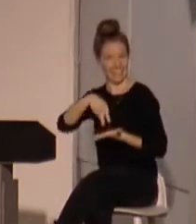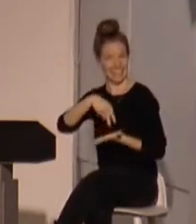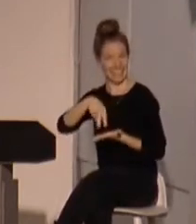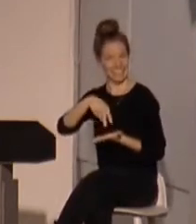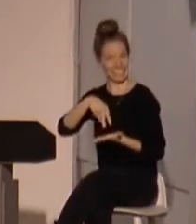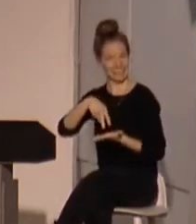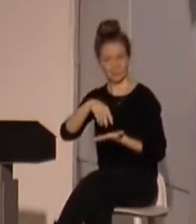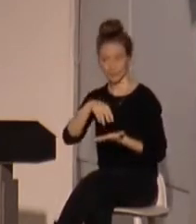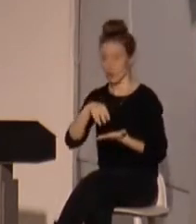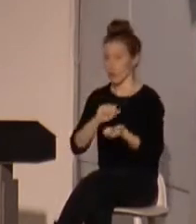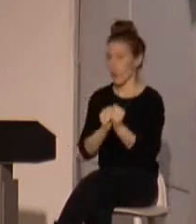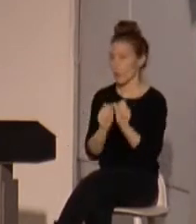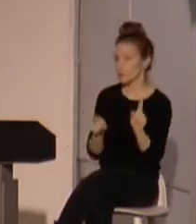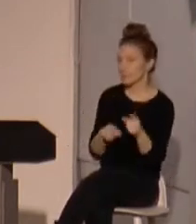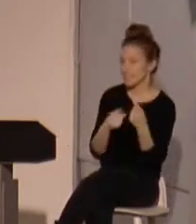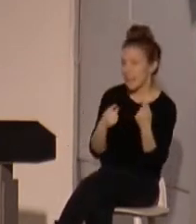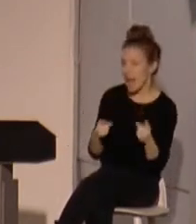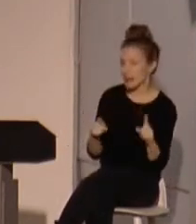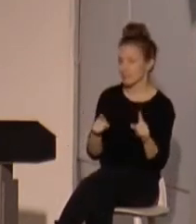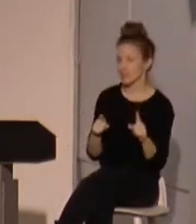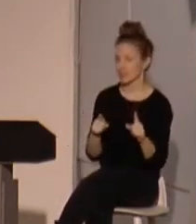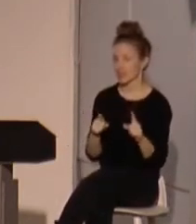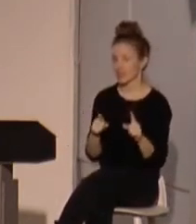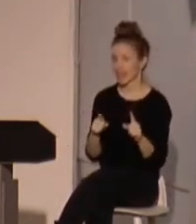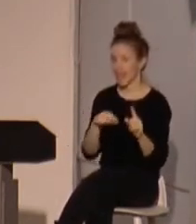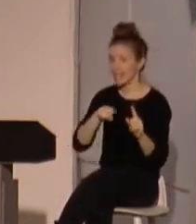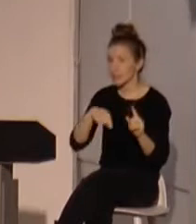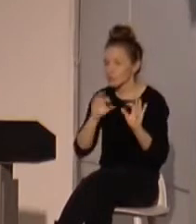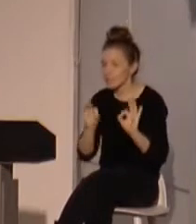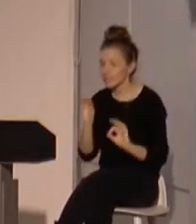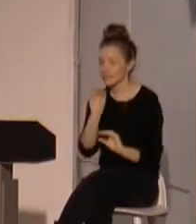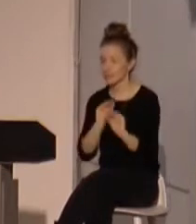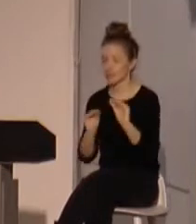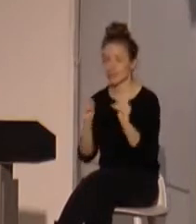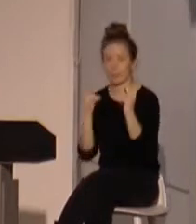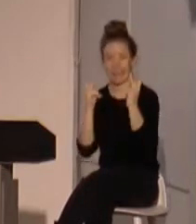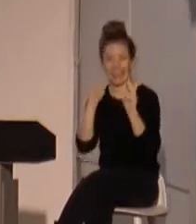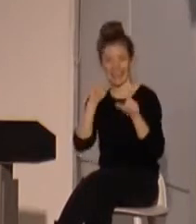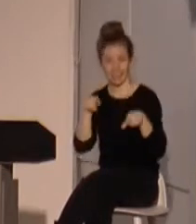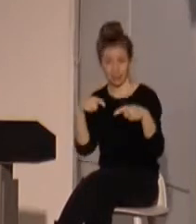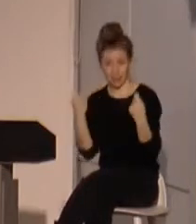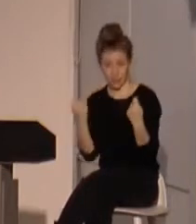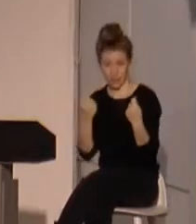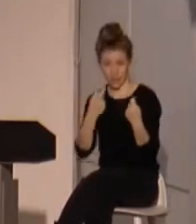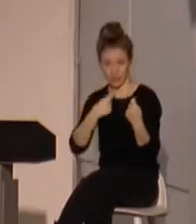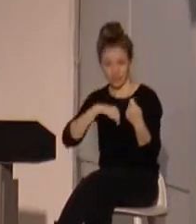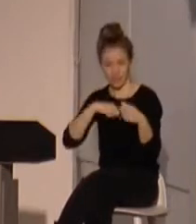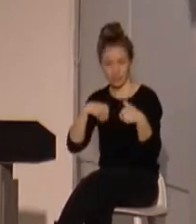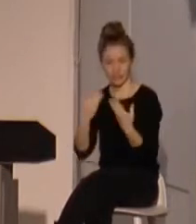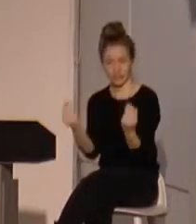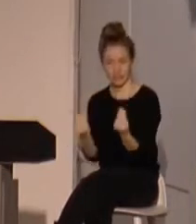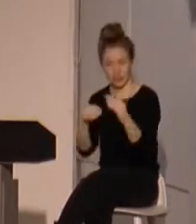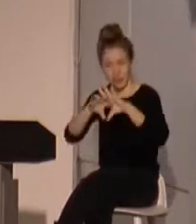של מוזיקאים, אנחנו בעצם משתמשים בערך התרבותי שאנחנו מוטטים לדברים האלה